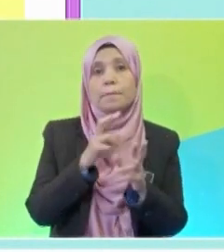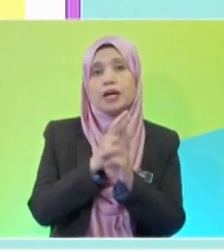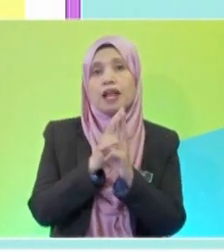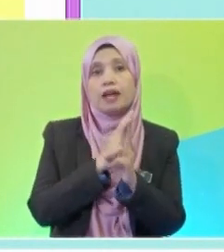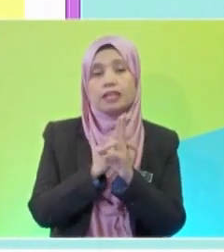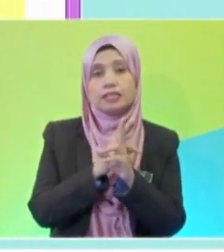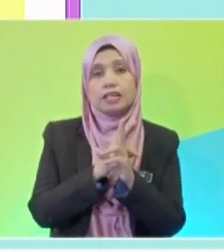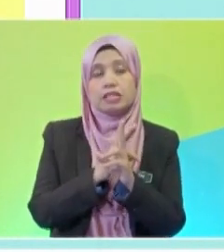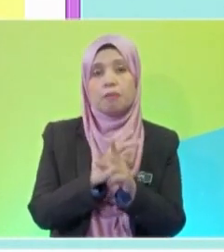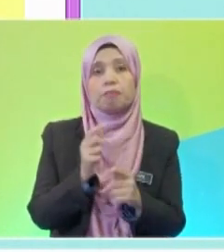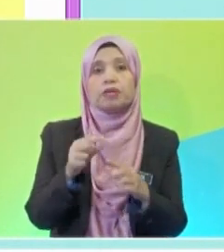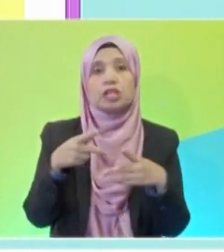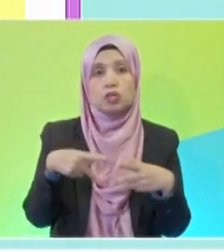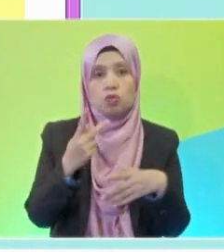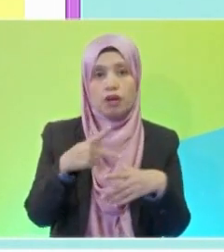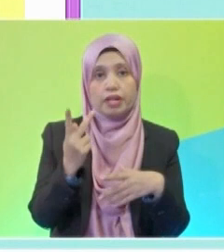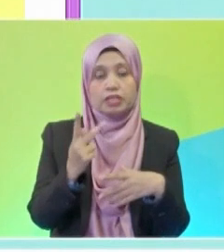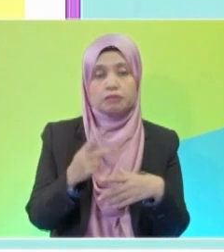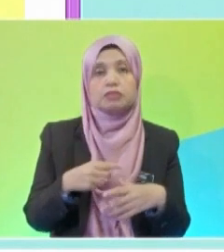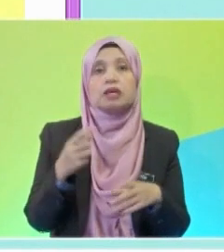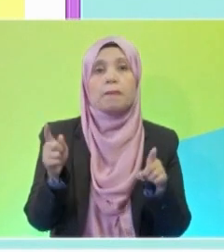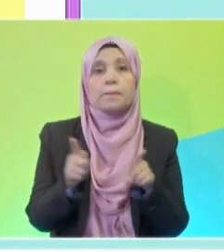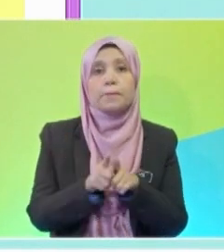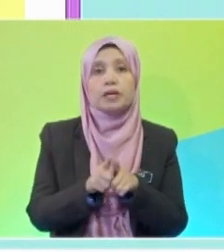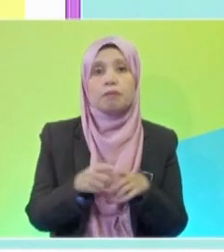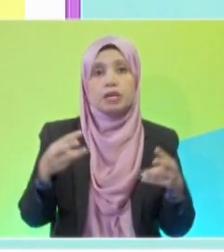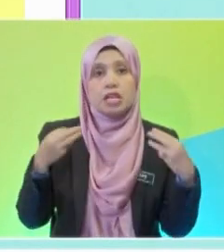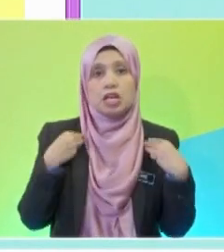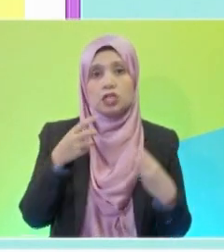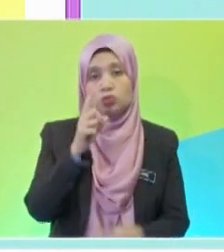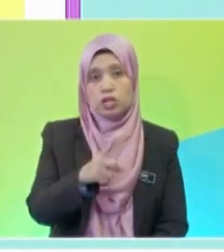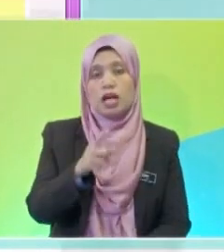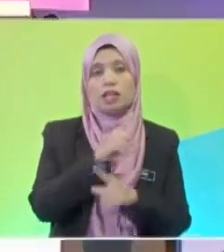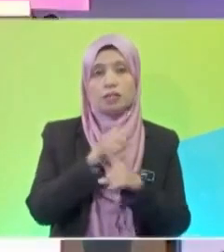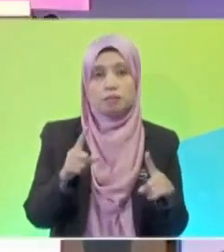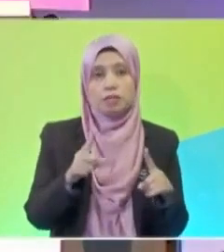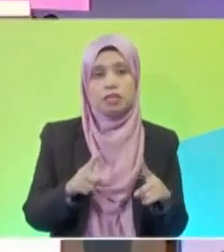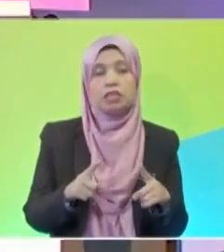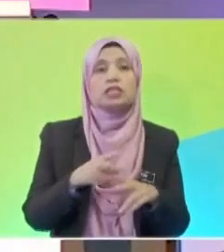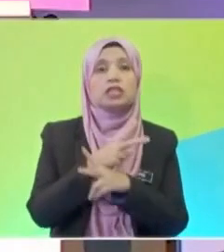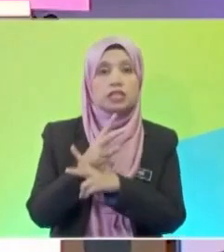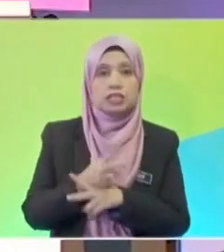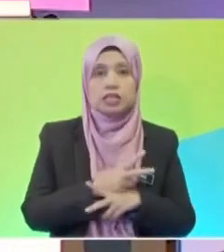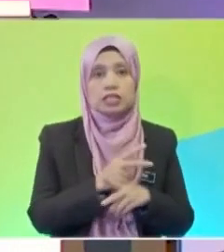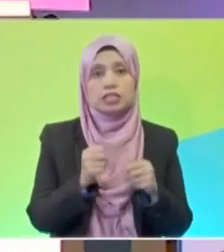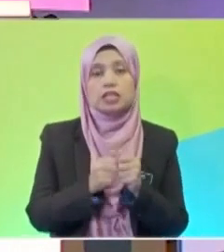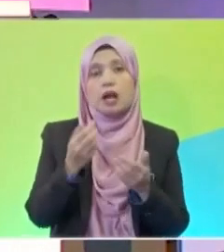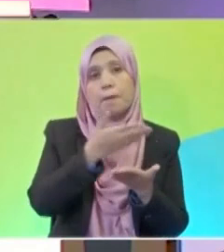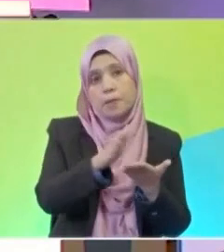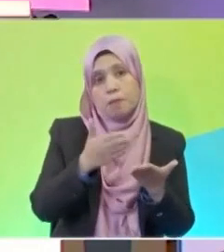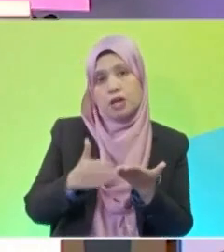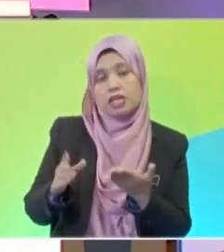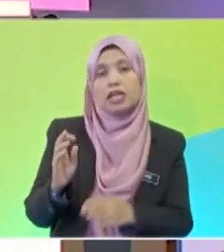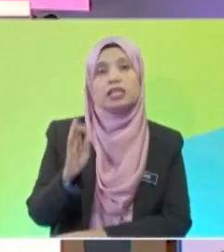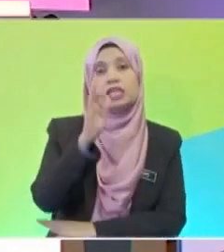akaun pengeluaran, ada juga pelarasan. Sama juga seperti milikan tunggal, tetapi hati-hati dengan pembahagian kilang